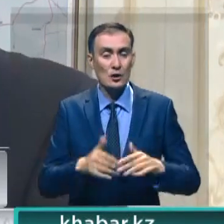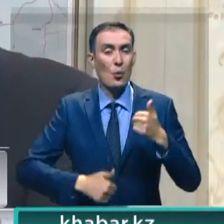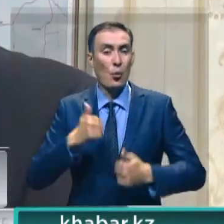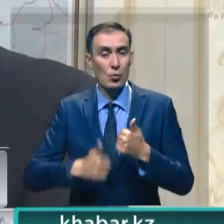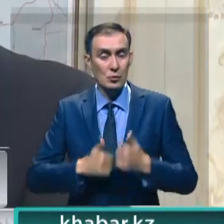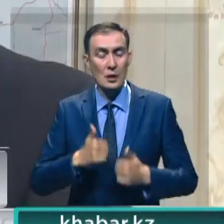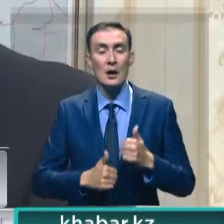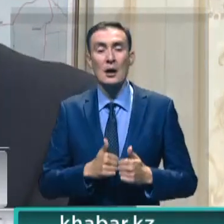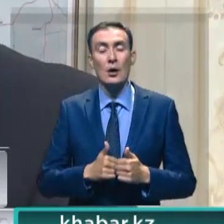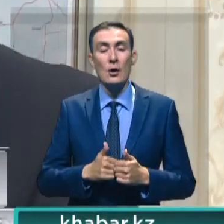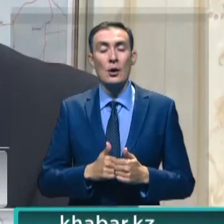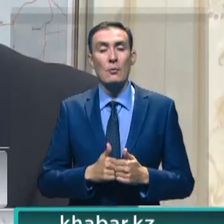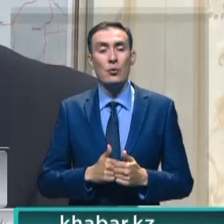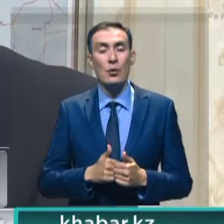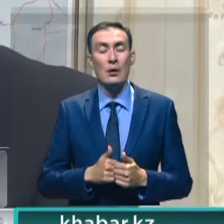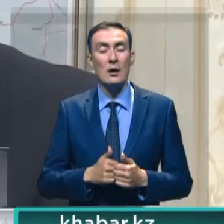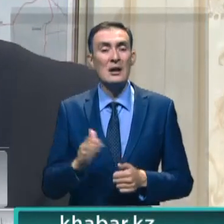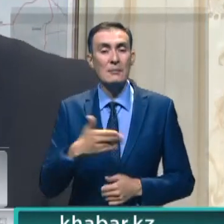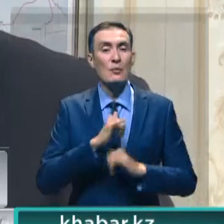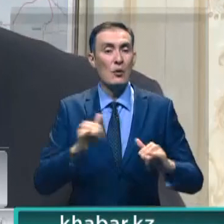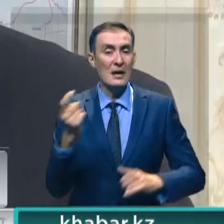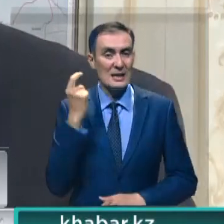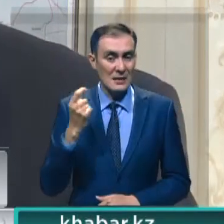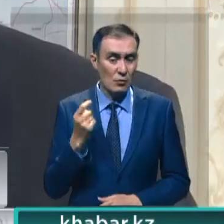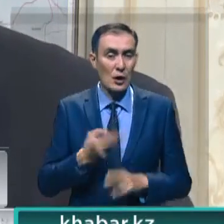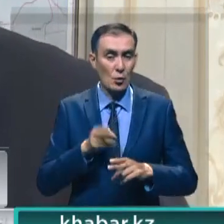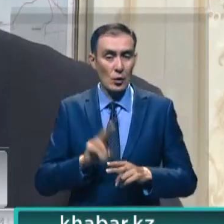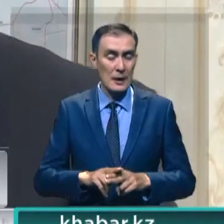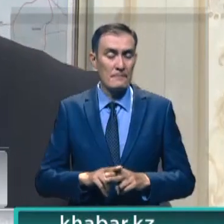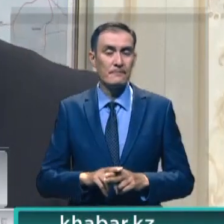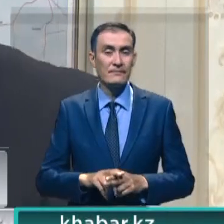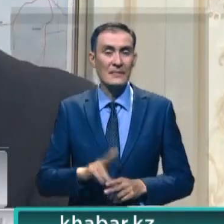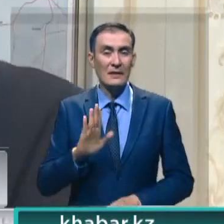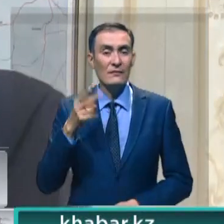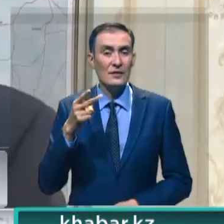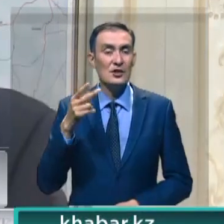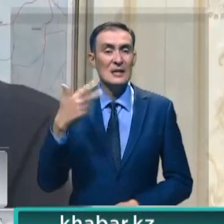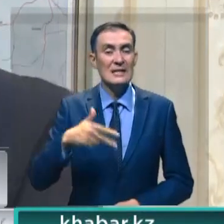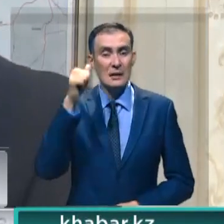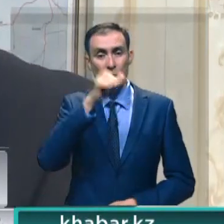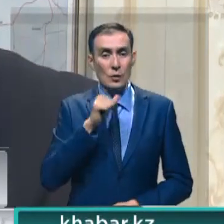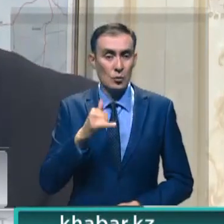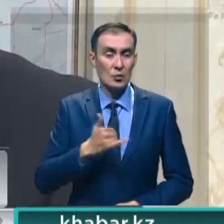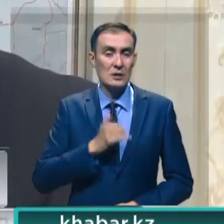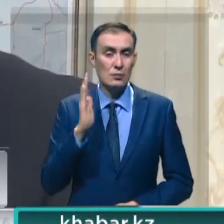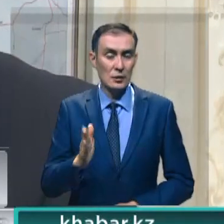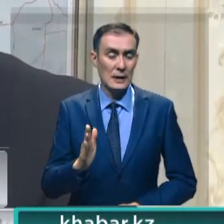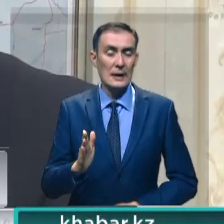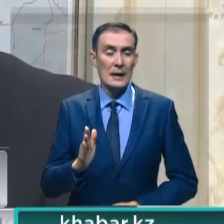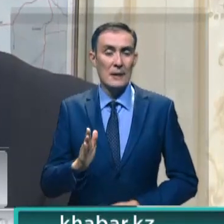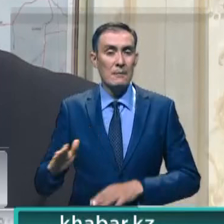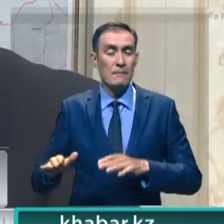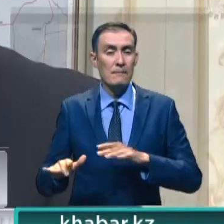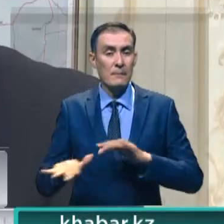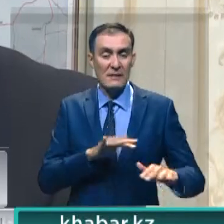конкурс по садковому рыбному хозяйству, которых в 2030 году у нас будет